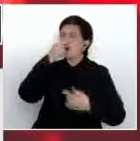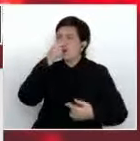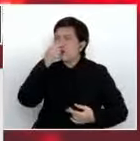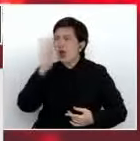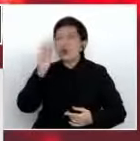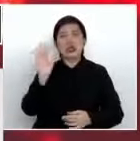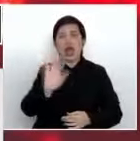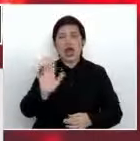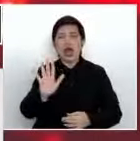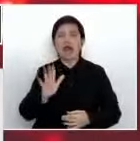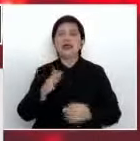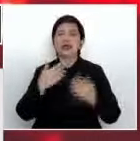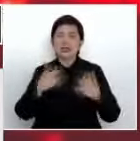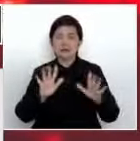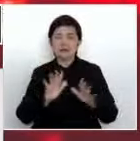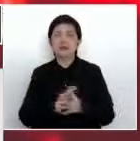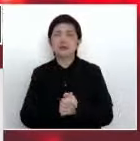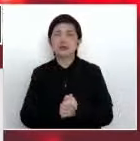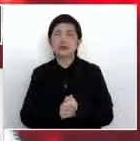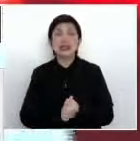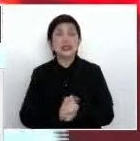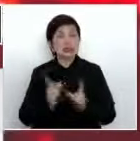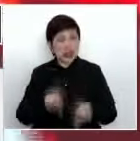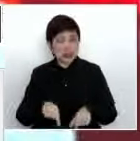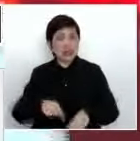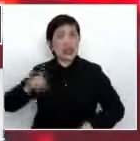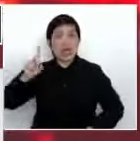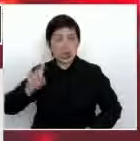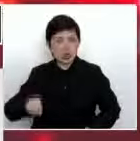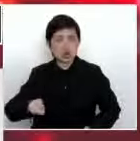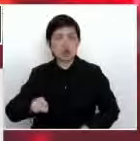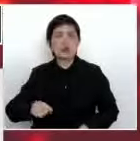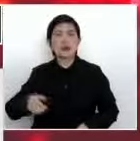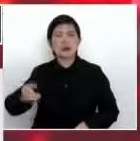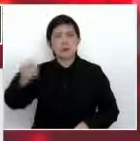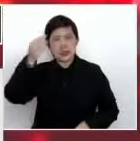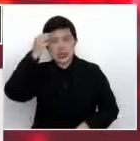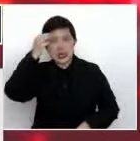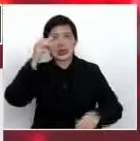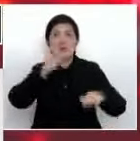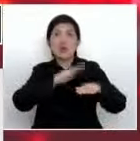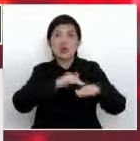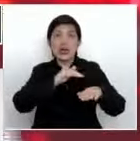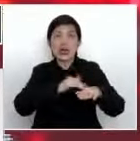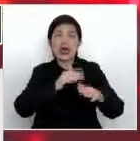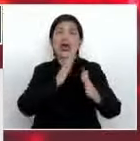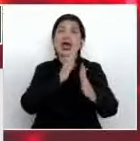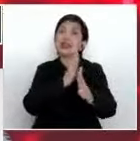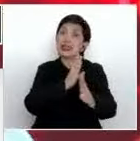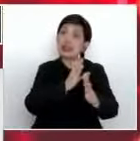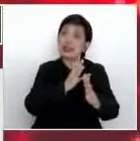dari hindari dari hal-hal yang tidak baik oleh sebab itu juga perlu ditanamkan Budaya apa budaya antri kepada